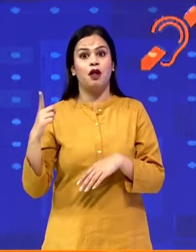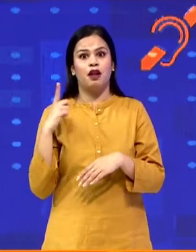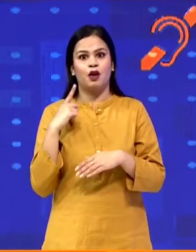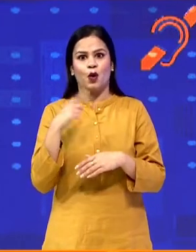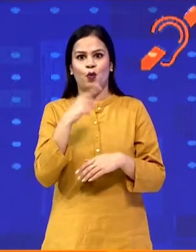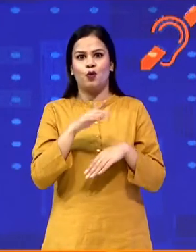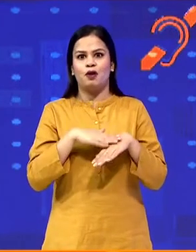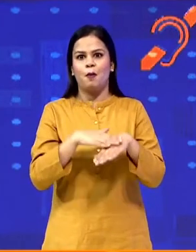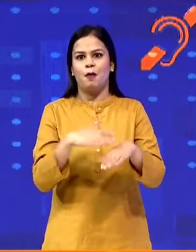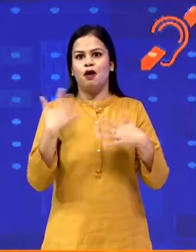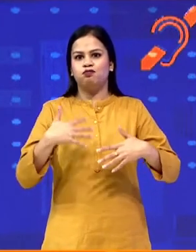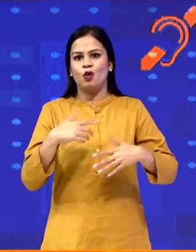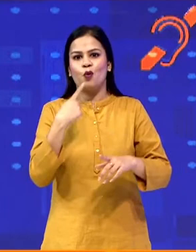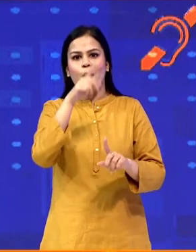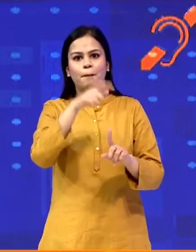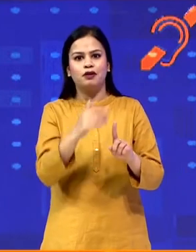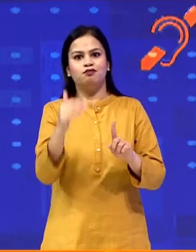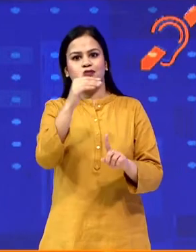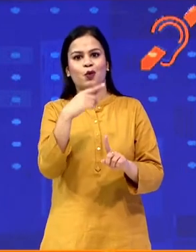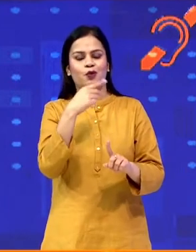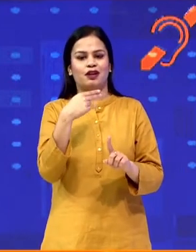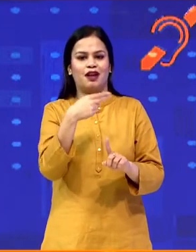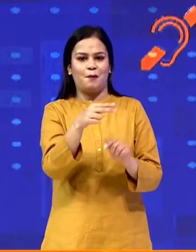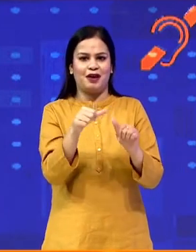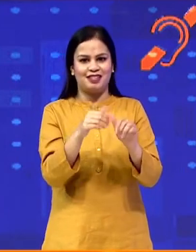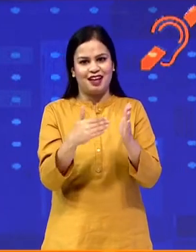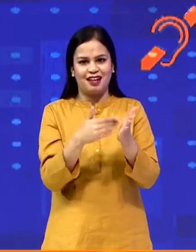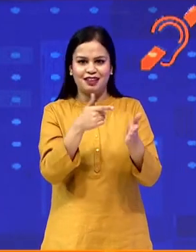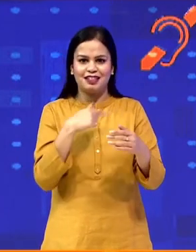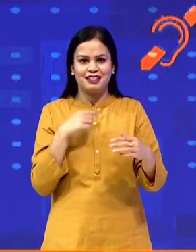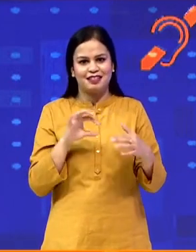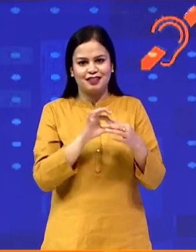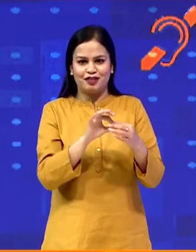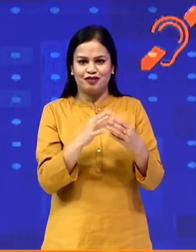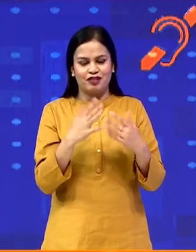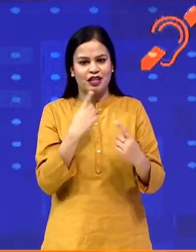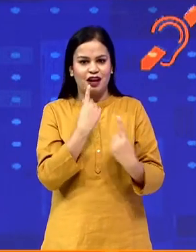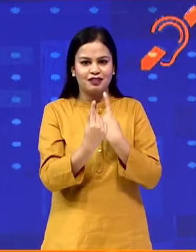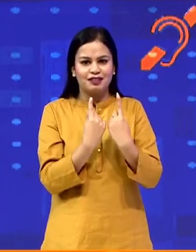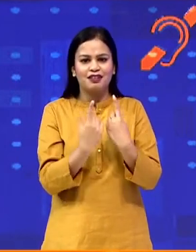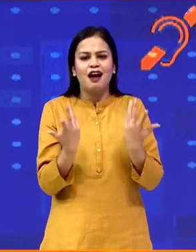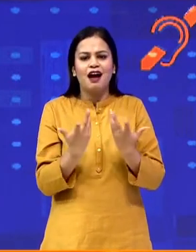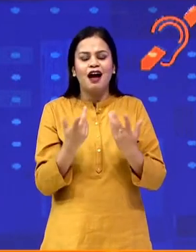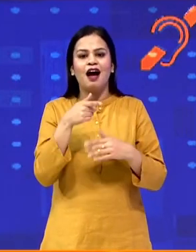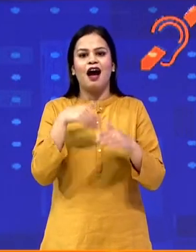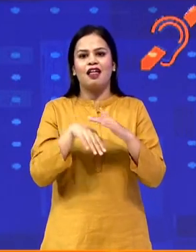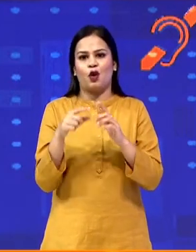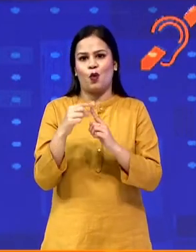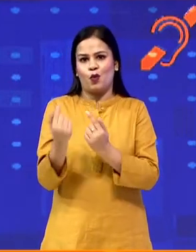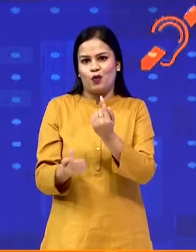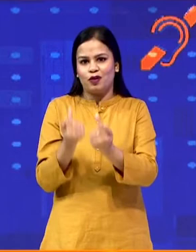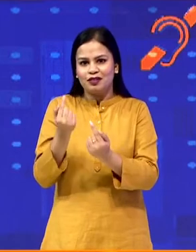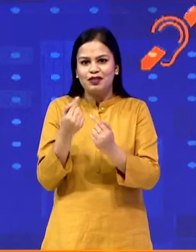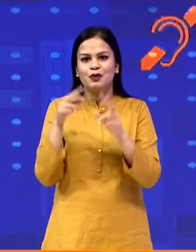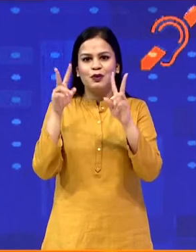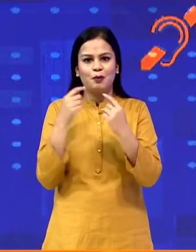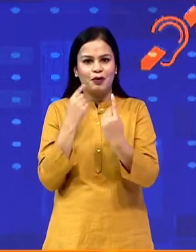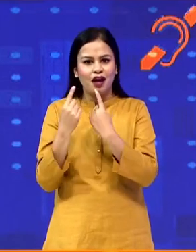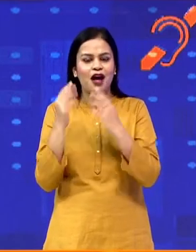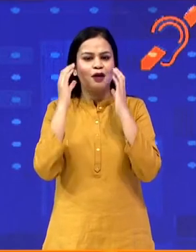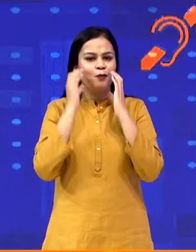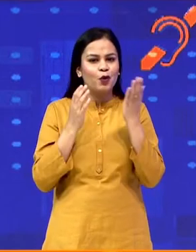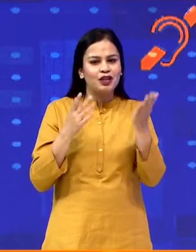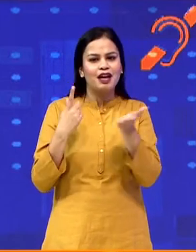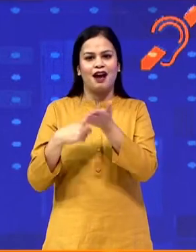सबसे सीनरी गुलाम नबी आजाद पर हमने उनसे पूछा कांग्रेस पार्टी के बड़े में नरेंद्र मोदी के बड़े में राहुल गांधी